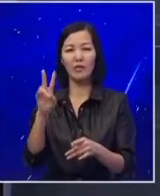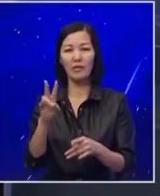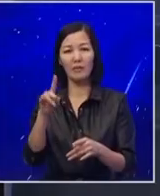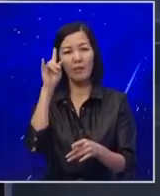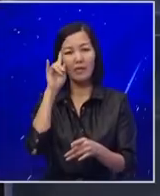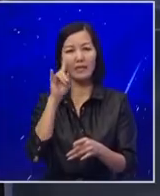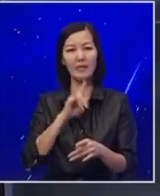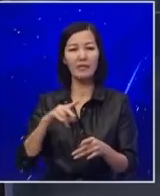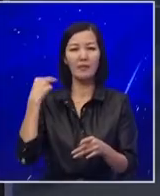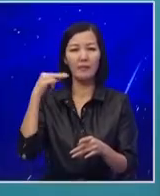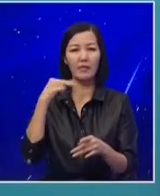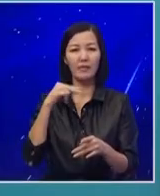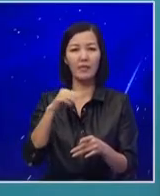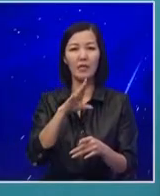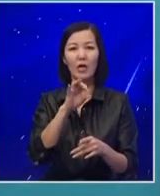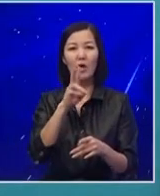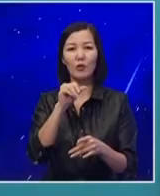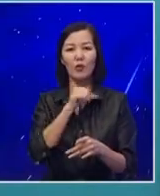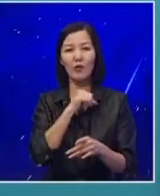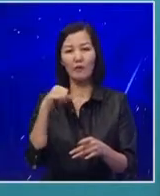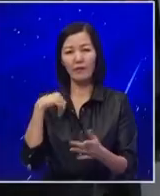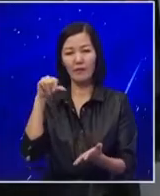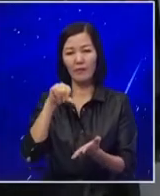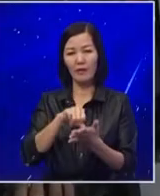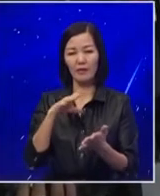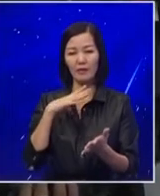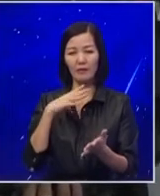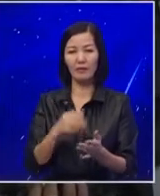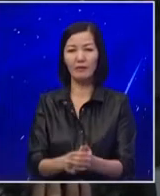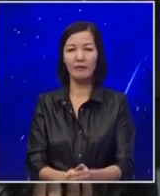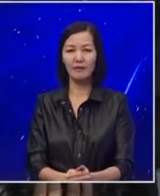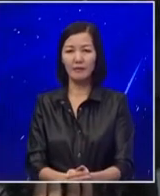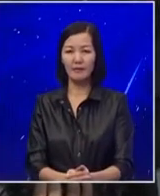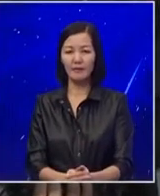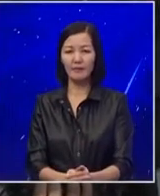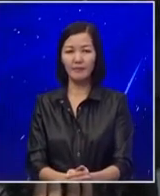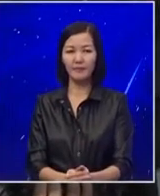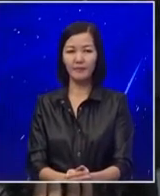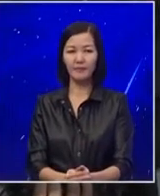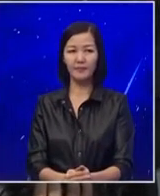президенті елбасы Нұрсұлтан Назарбаев және Қазақстан Республикасының Қасым Жомарт Тоқаев қатысты.